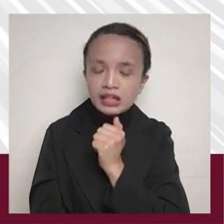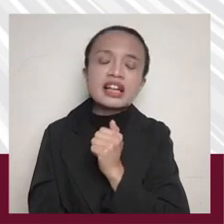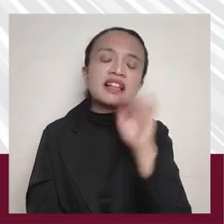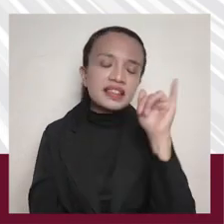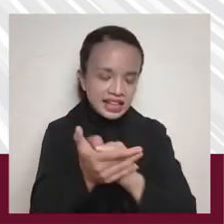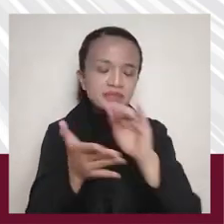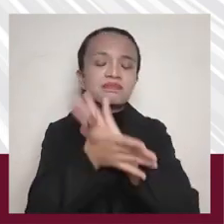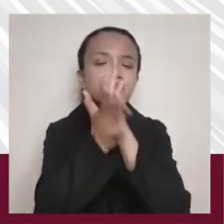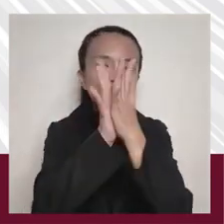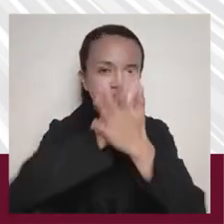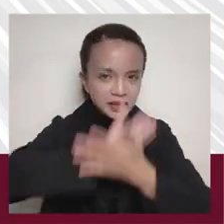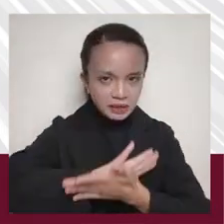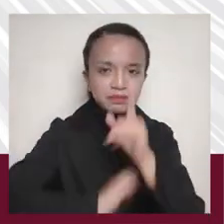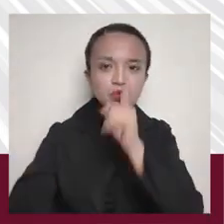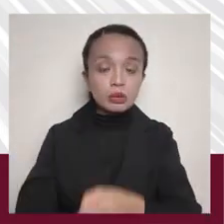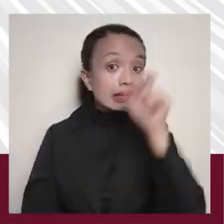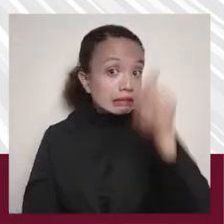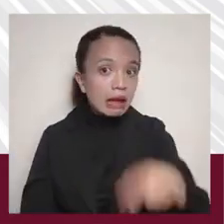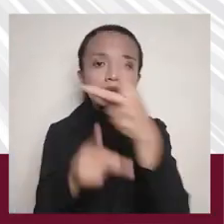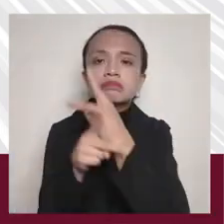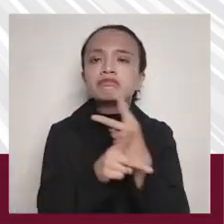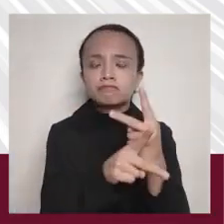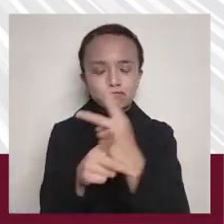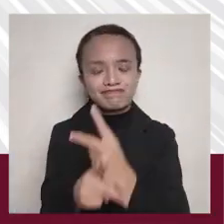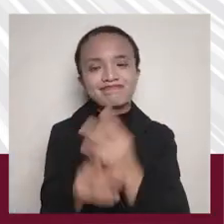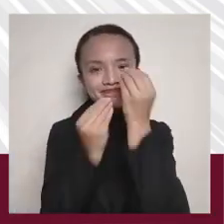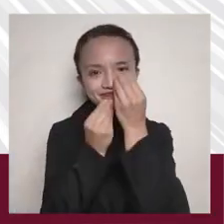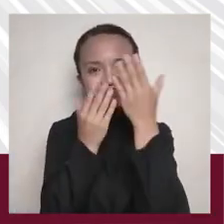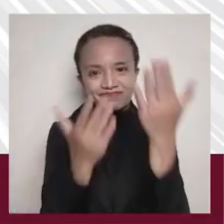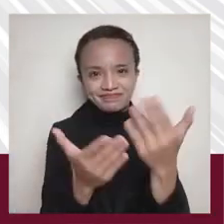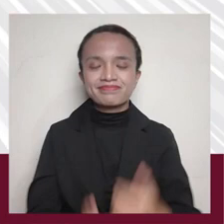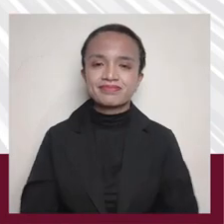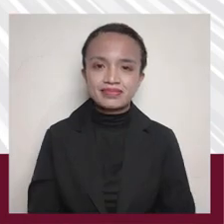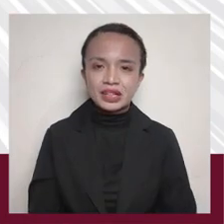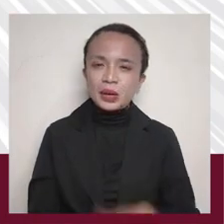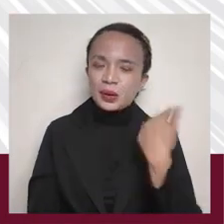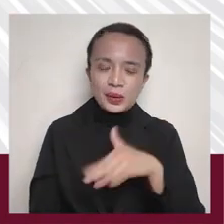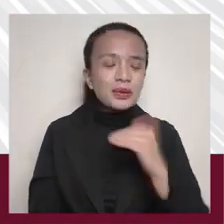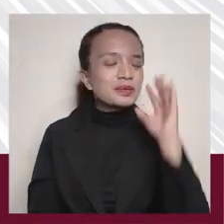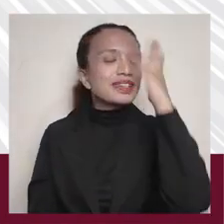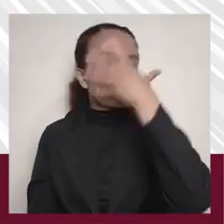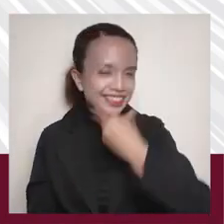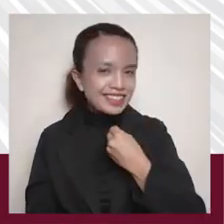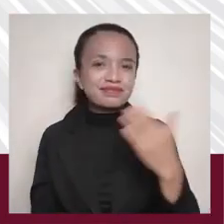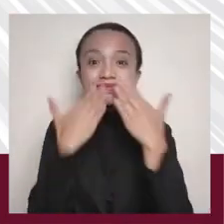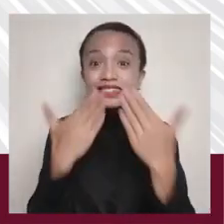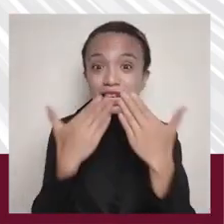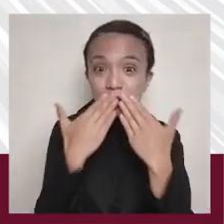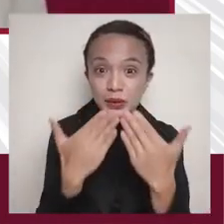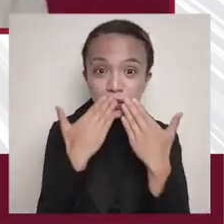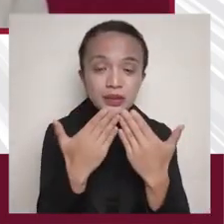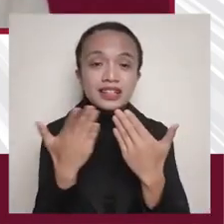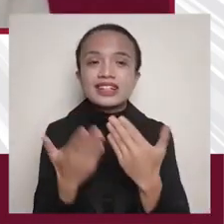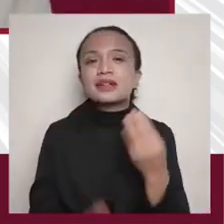magiging katotohanan. Kaya dapat tayo ay maging maingat sa mga impormasyon na tinatanggap natin. Napakaganda po nito, no?